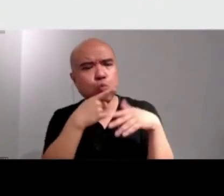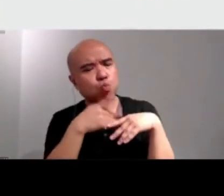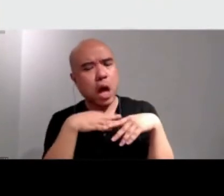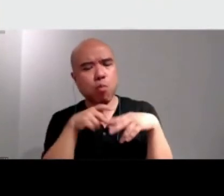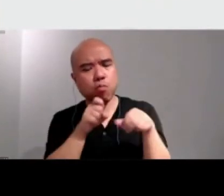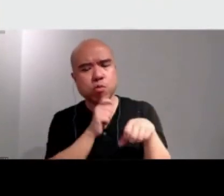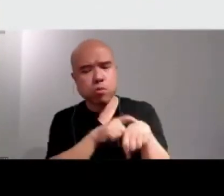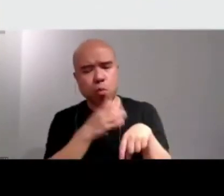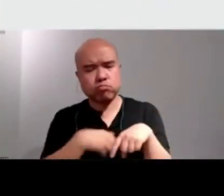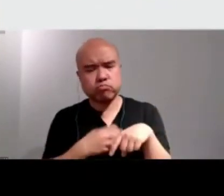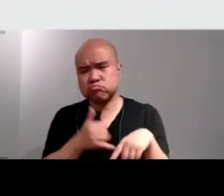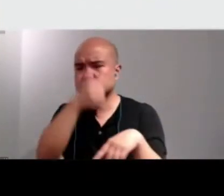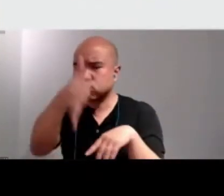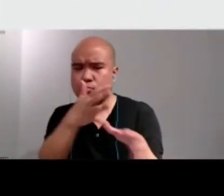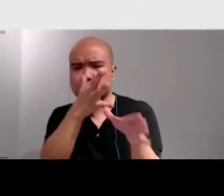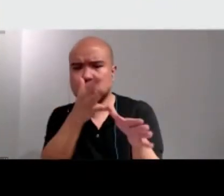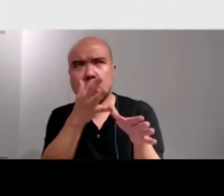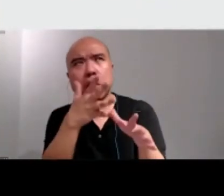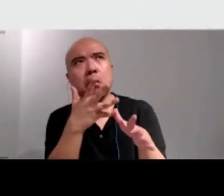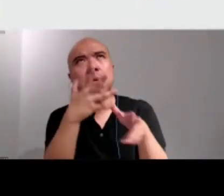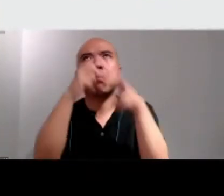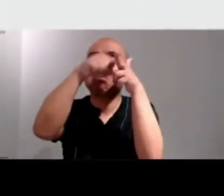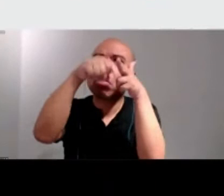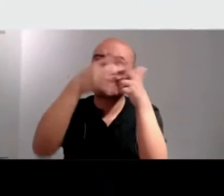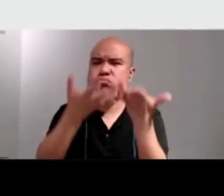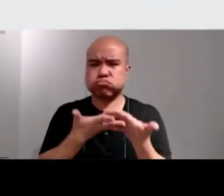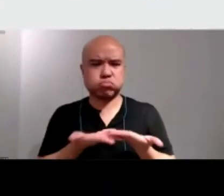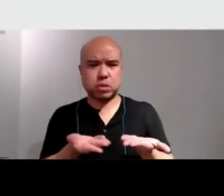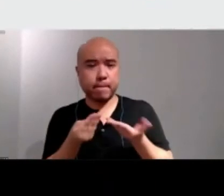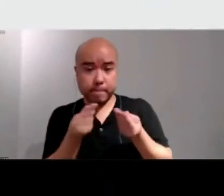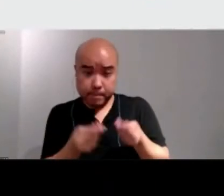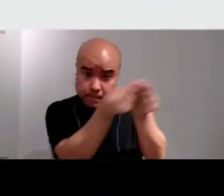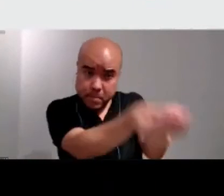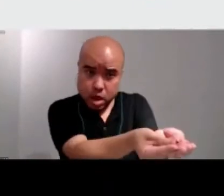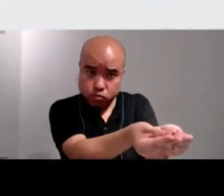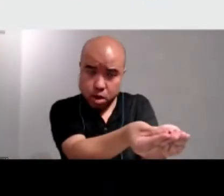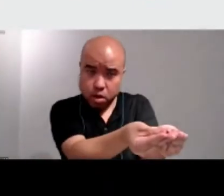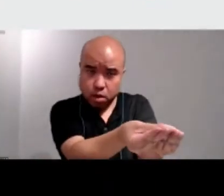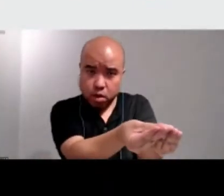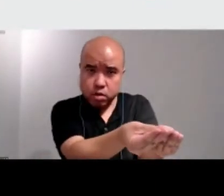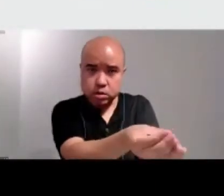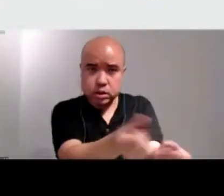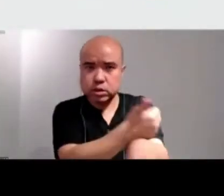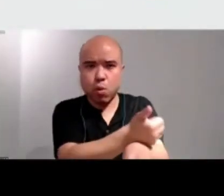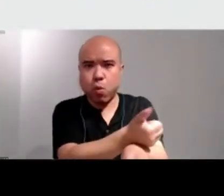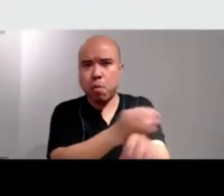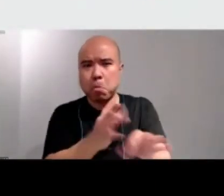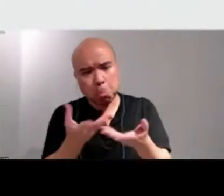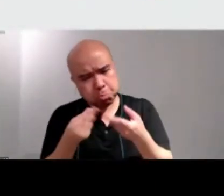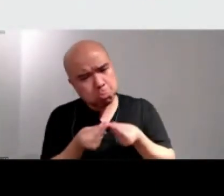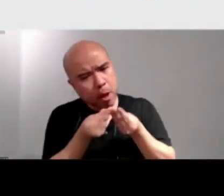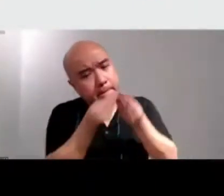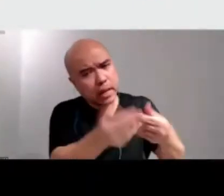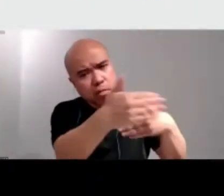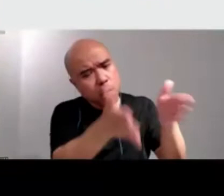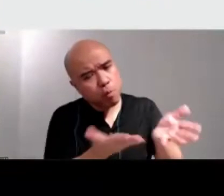少嘢，拍完個節目之後就好像沒什麼可以留下來給他們，或者沒什麼可以是不是可以留少少禮物給他們呢？